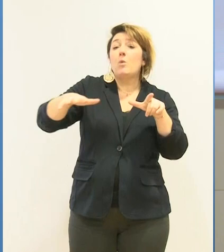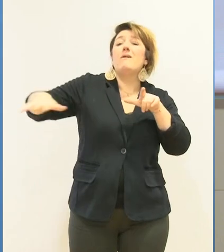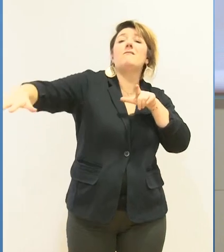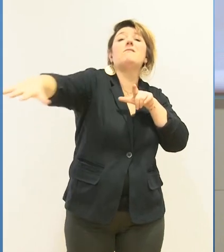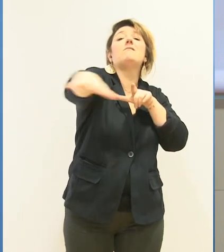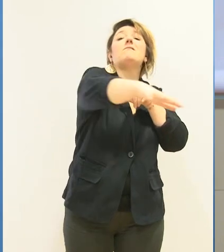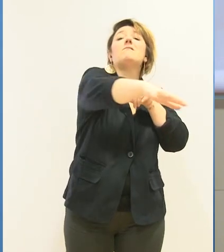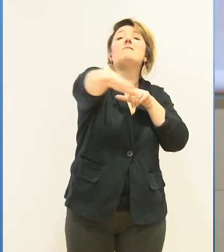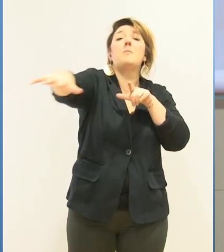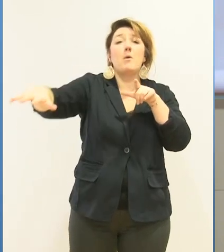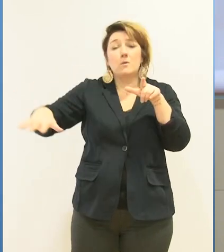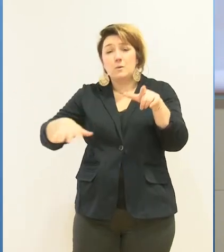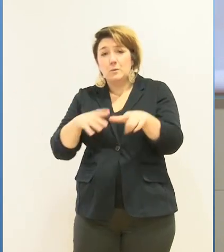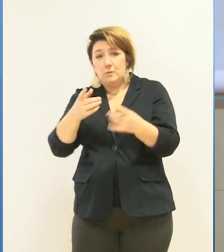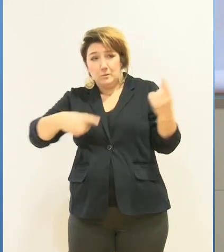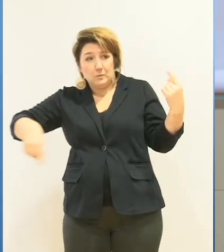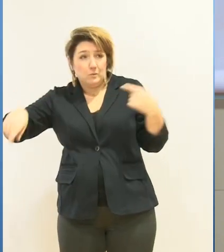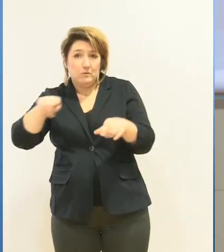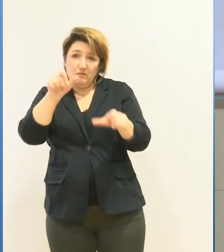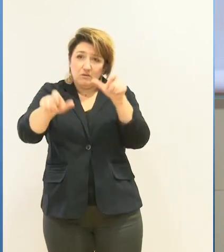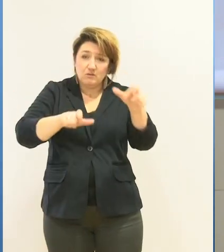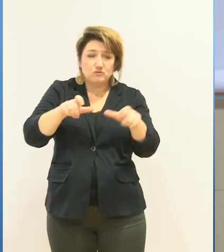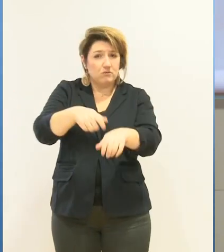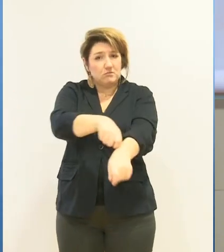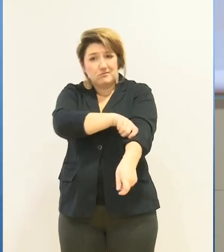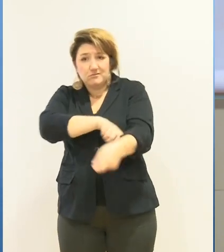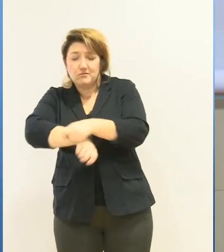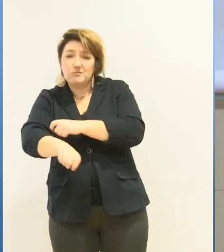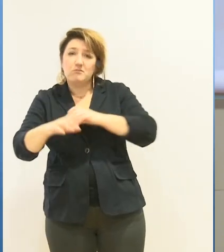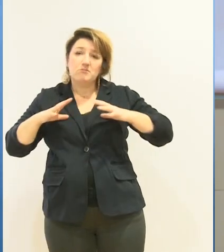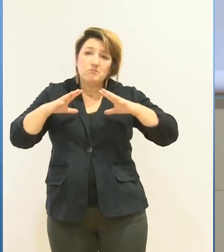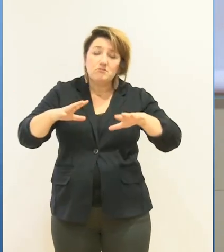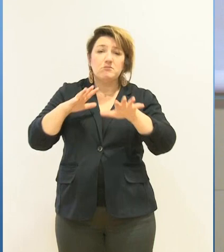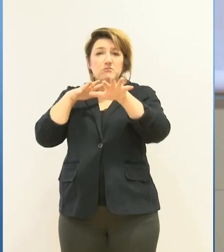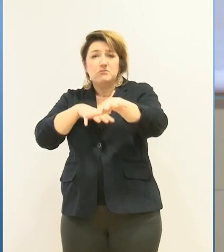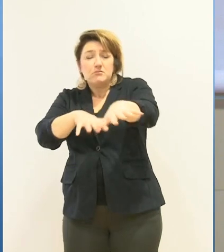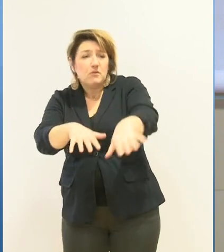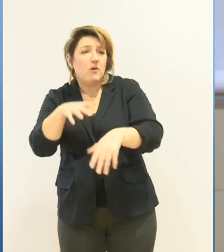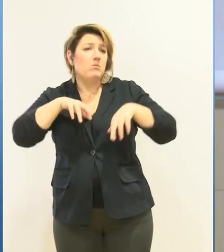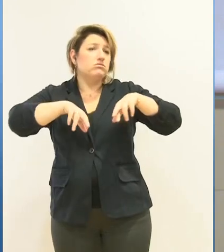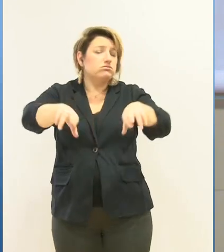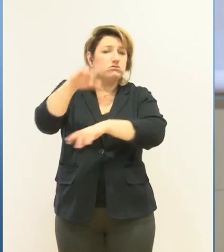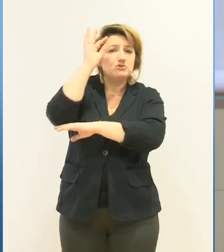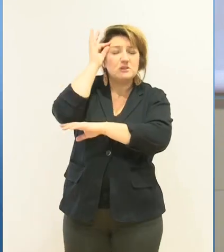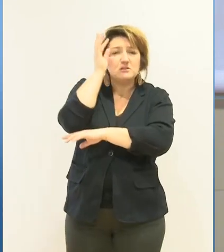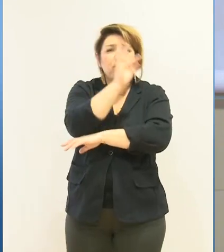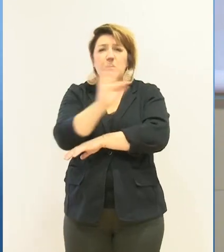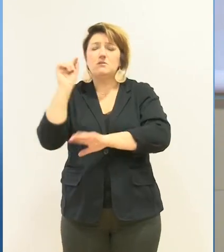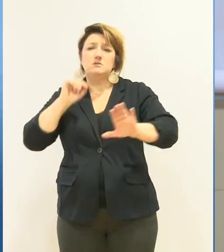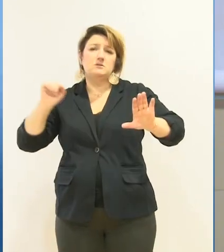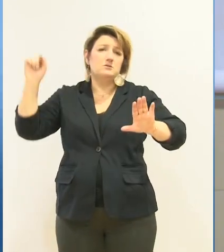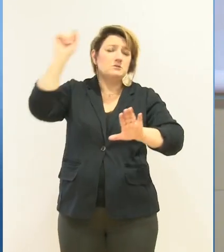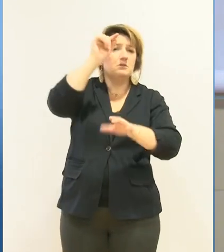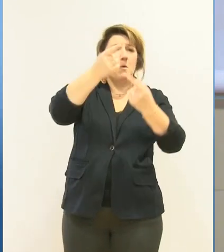s'est mobilisée il ya eu des marches sur les champs elysées il ya eu des marches partout en france il a eu les ronds points